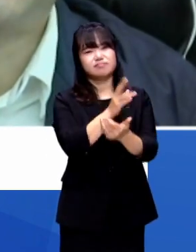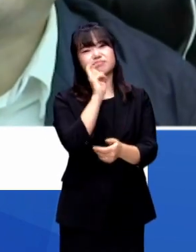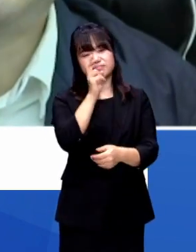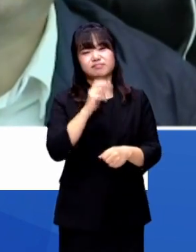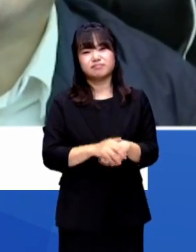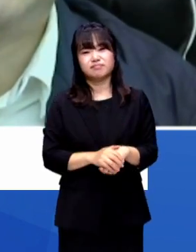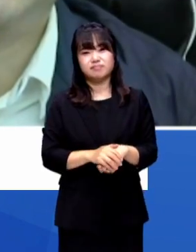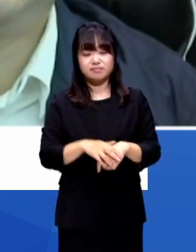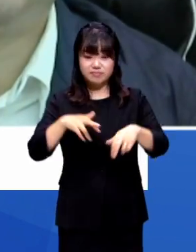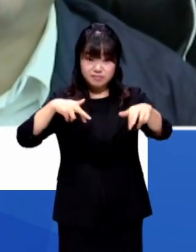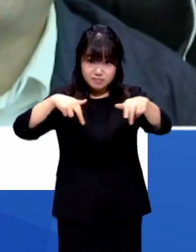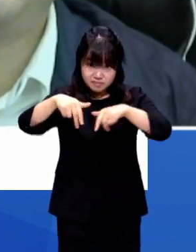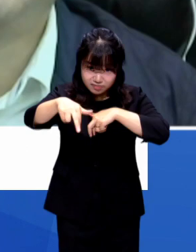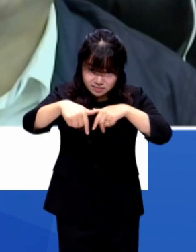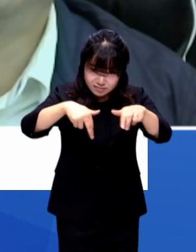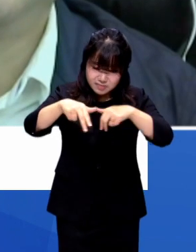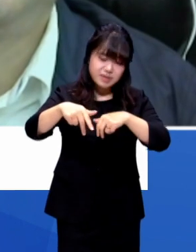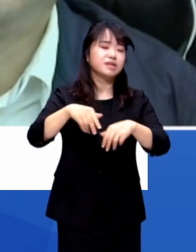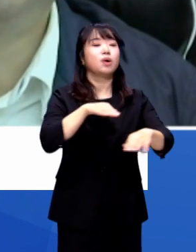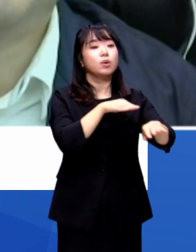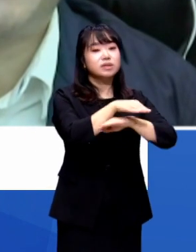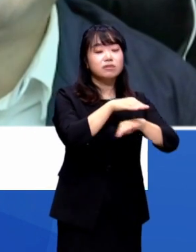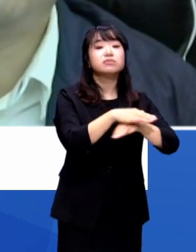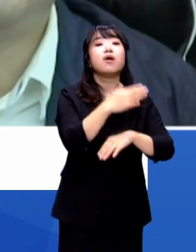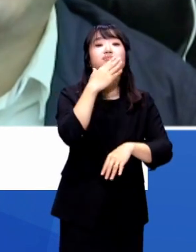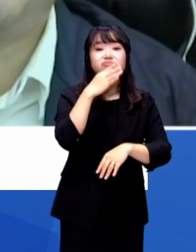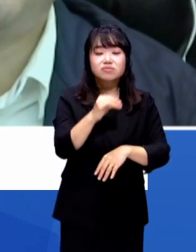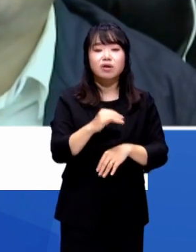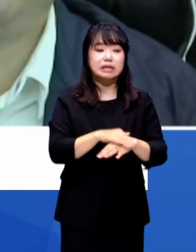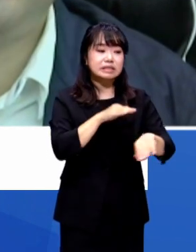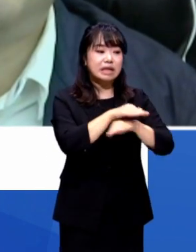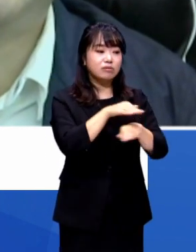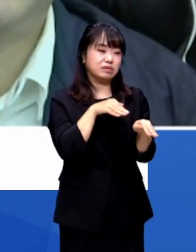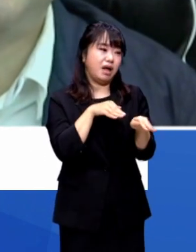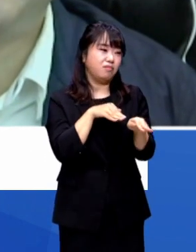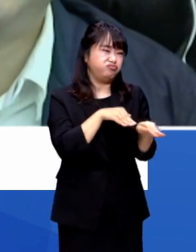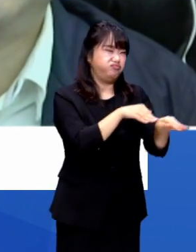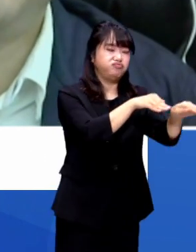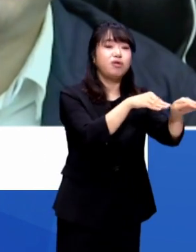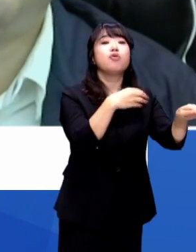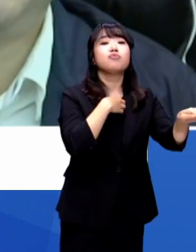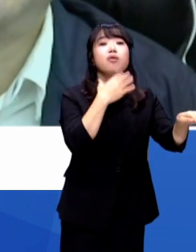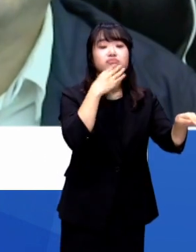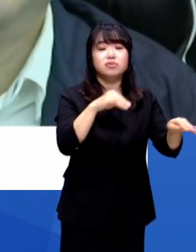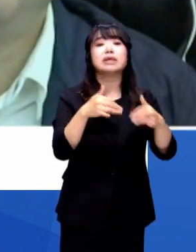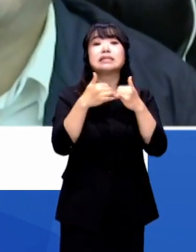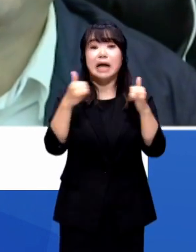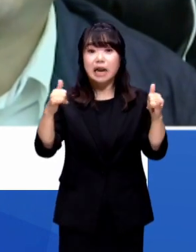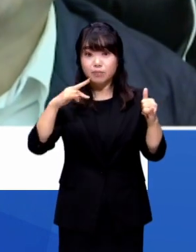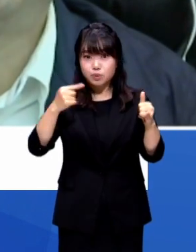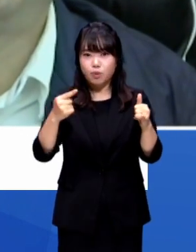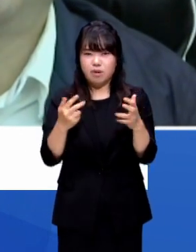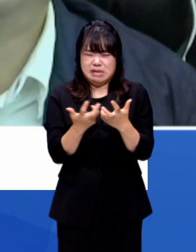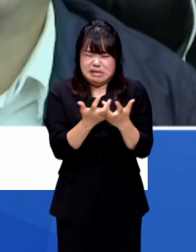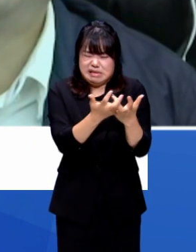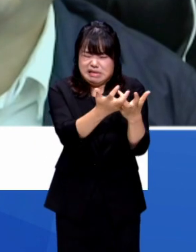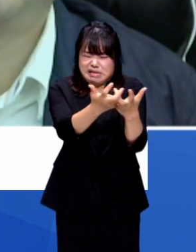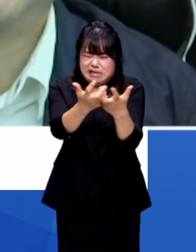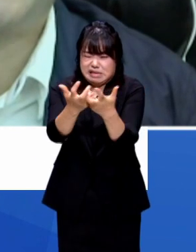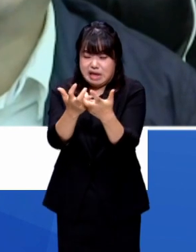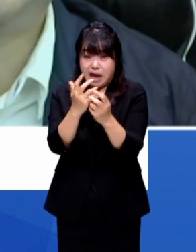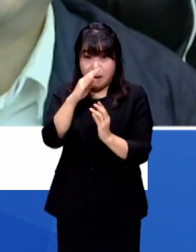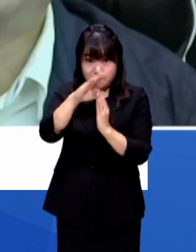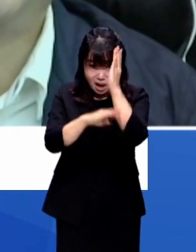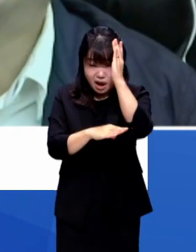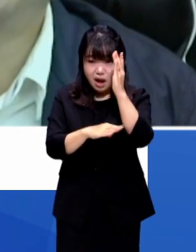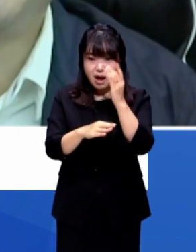보행자, 자동차도 마찬가지지만 보행자도 너무 많이 몰리게 되면 위험한 상황이 발생할 수 있습니다. 밀도가 너무 높은 곳,